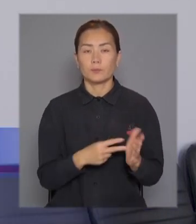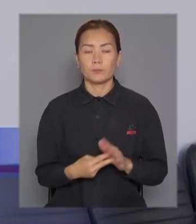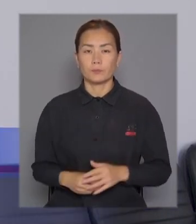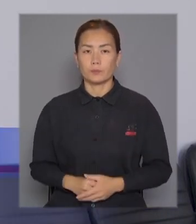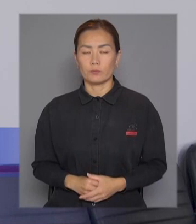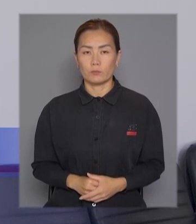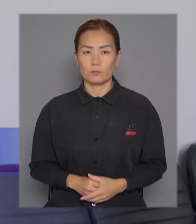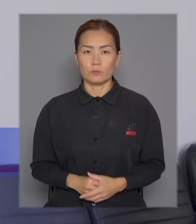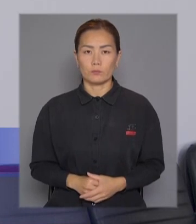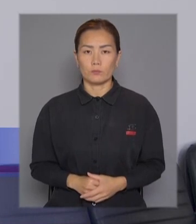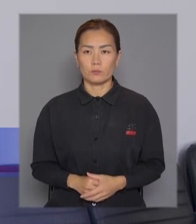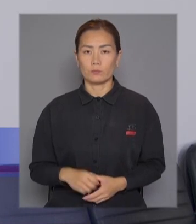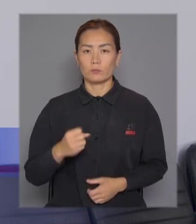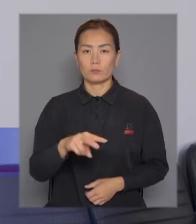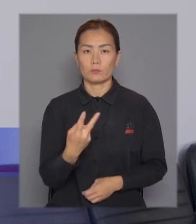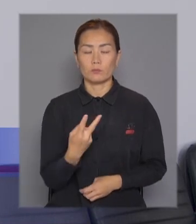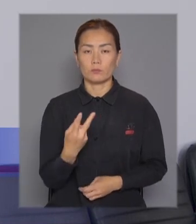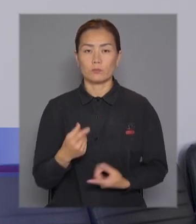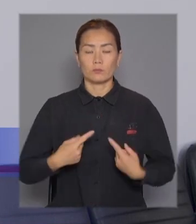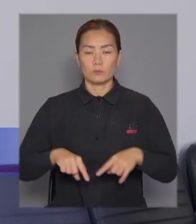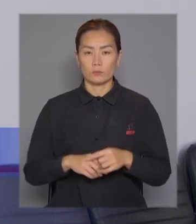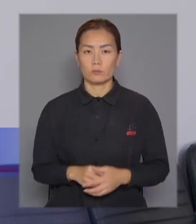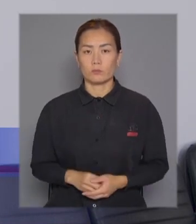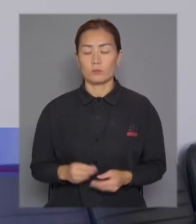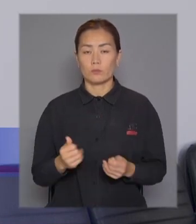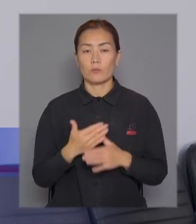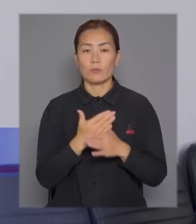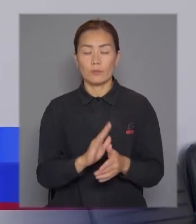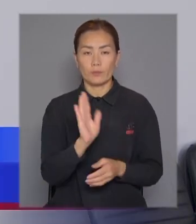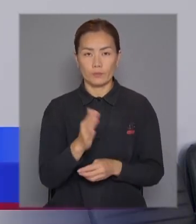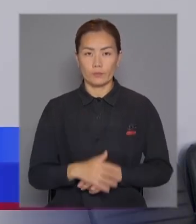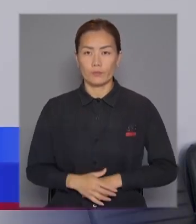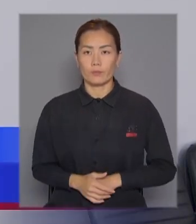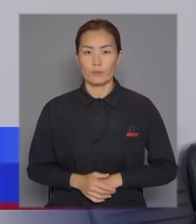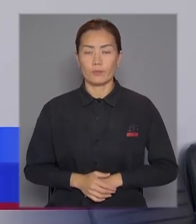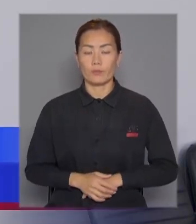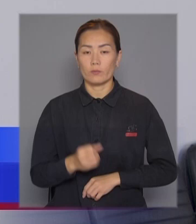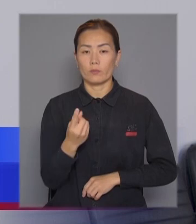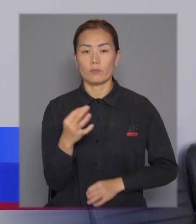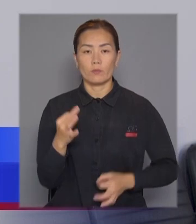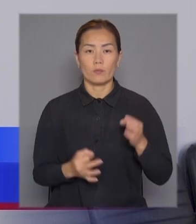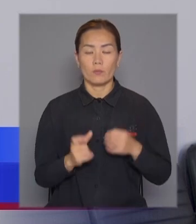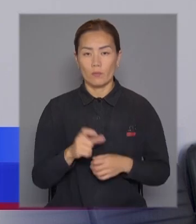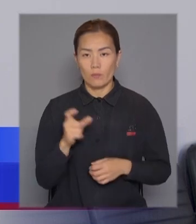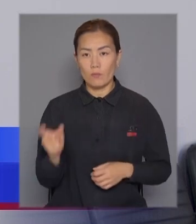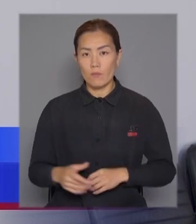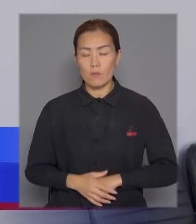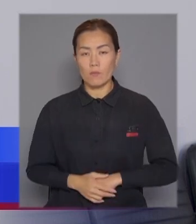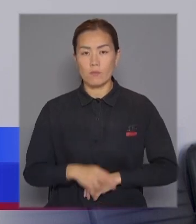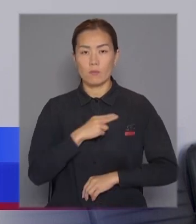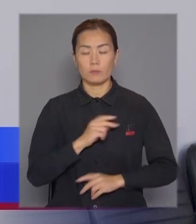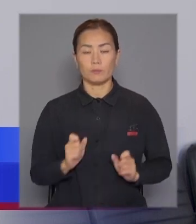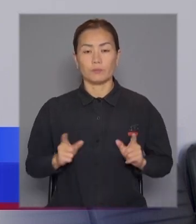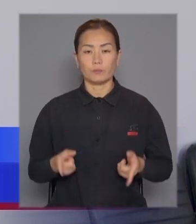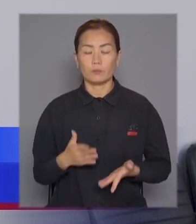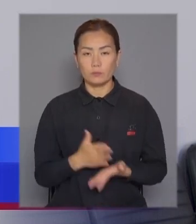осы жыл басынан бері 22 сотталған азамат ақшалай көмек алды және 11 сотталған азамат жұмысқа